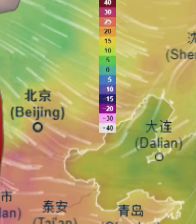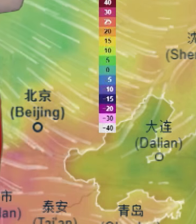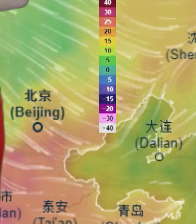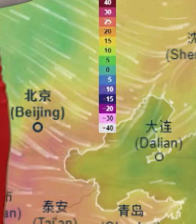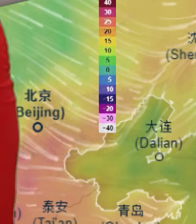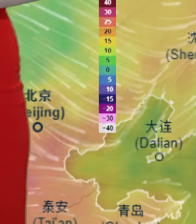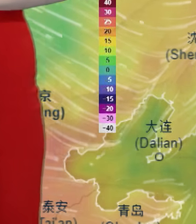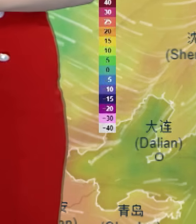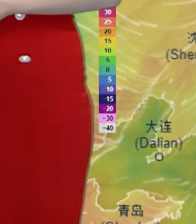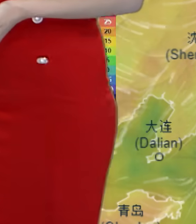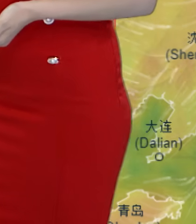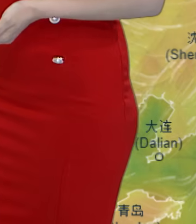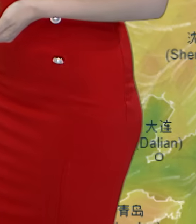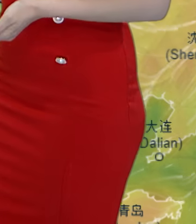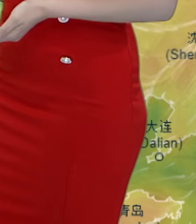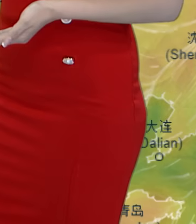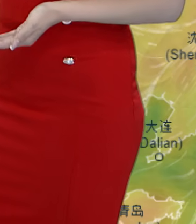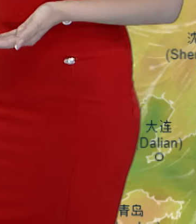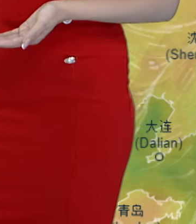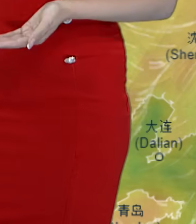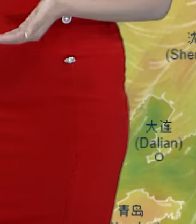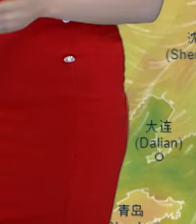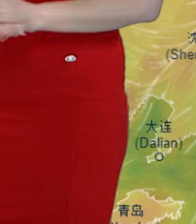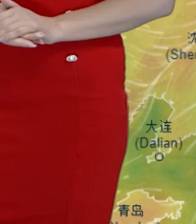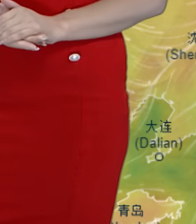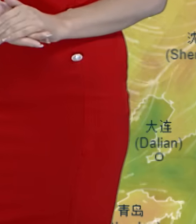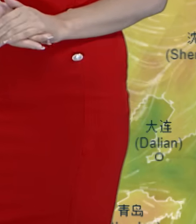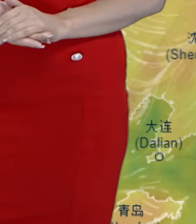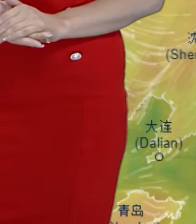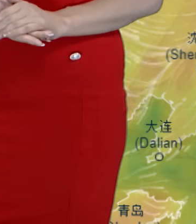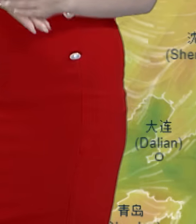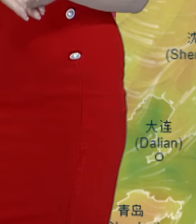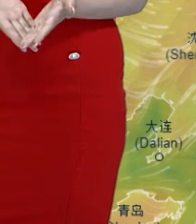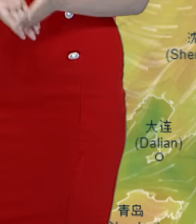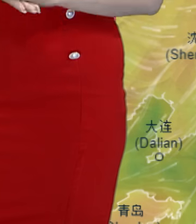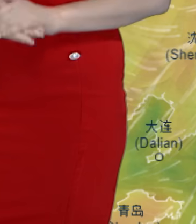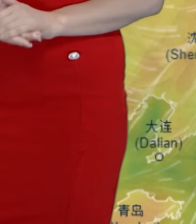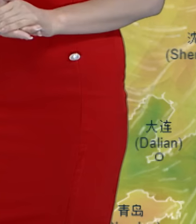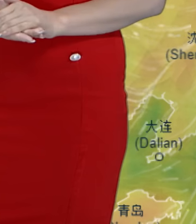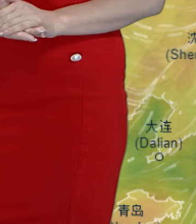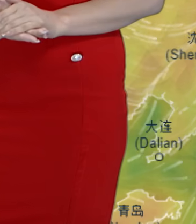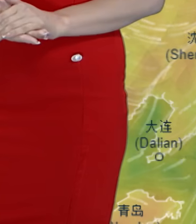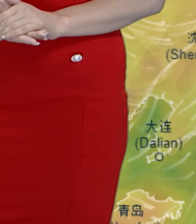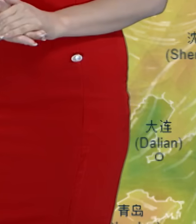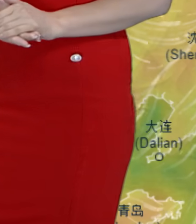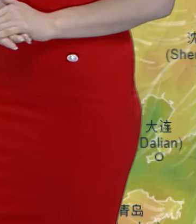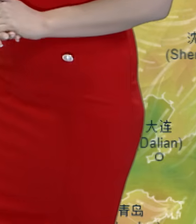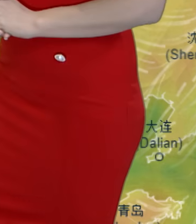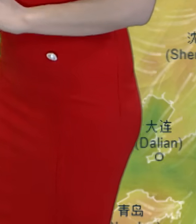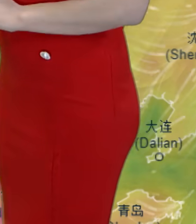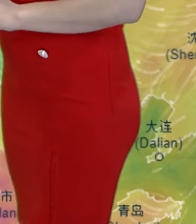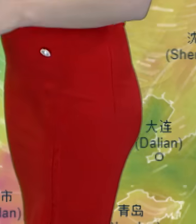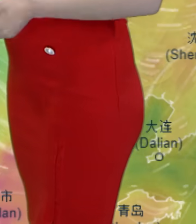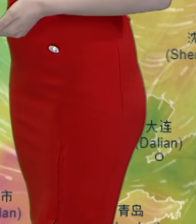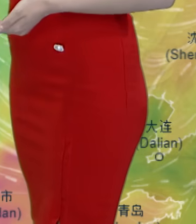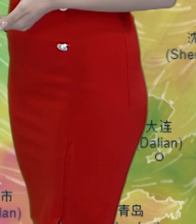Их нуруудын хотор гоён бус нутгийн өмдөсгээр шөндөө 4 хэм дулаанаас 1 хэм хүйтэн өдөртө 16-21 хэм дулаан. Бус нутагт